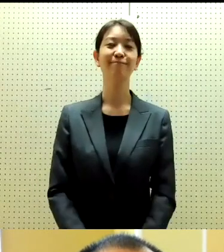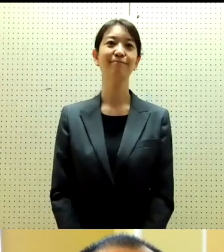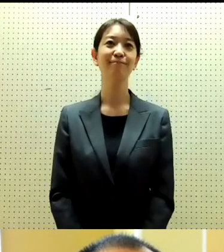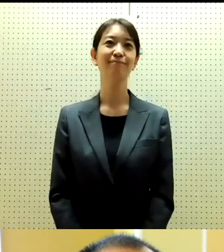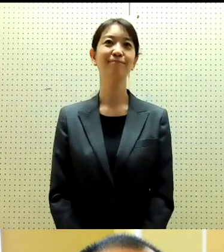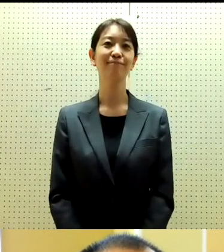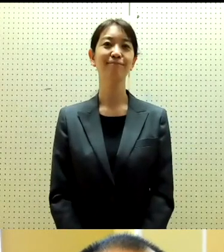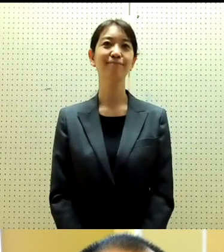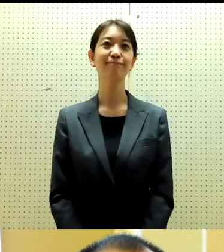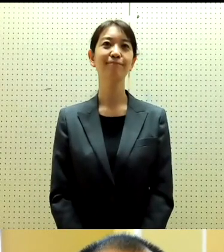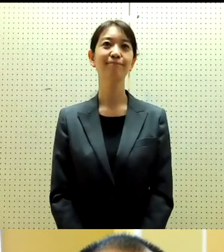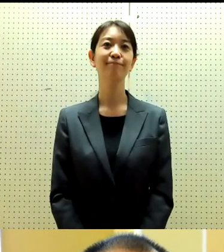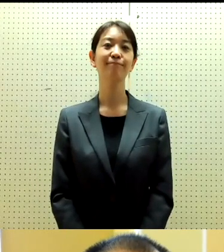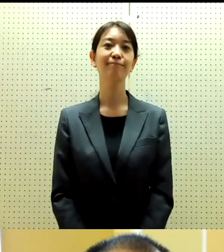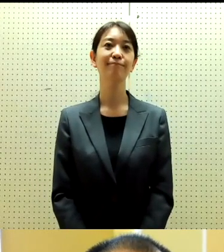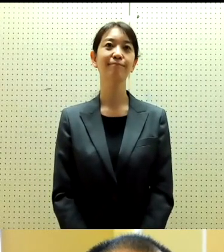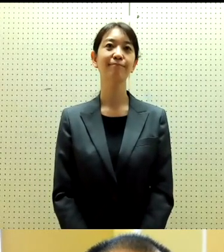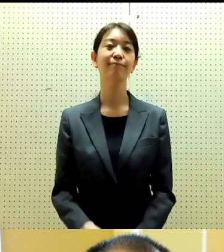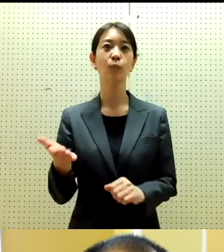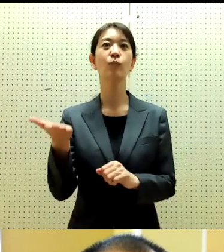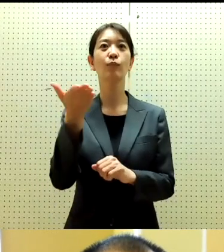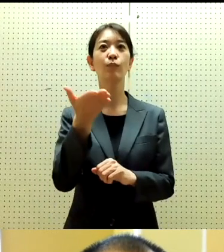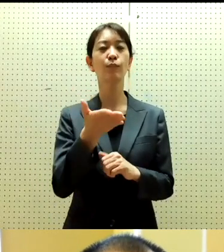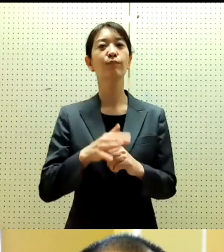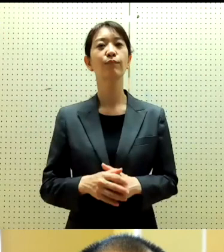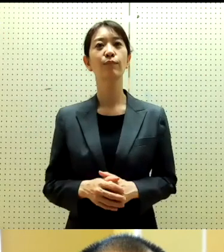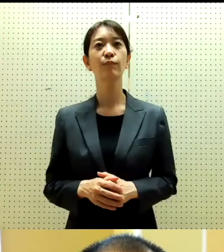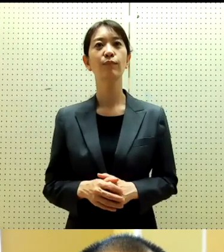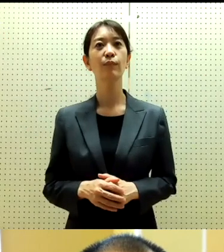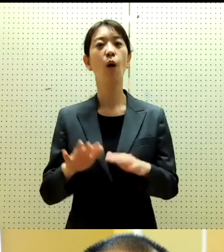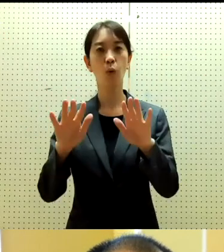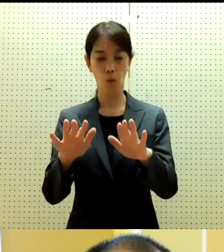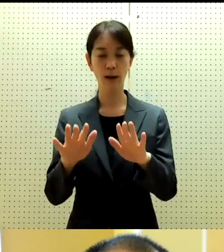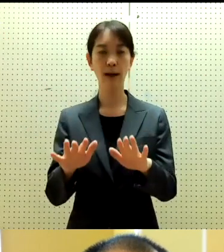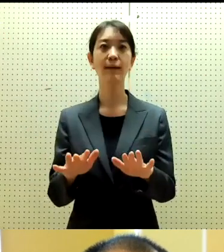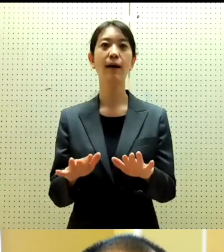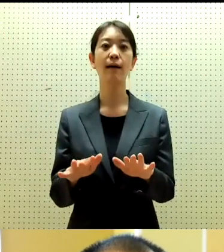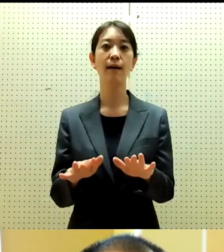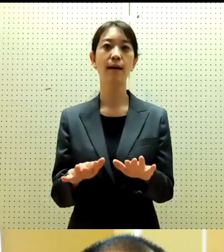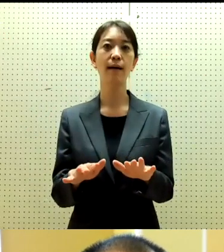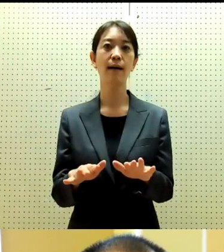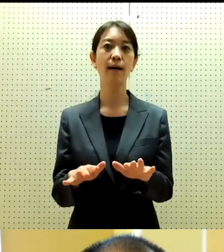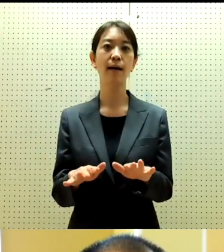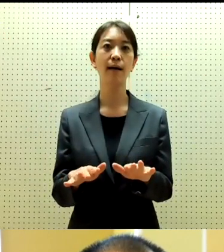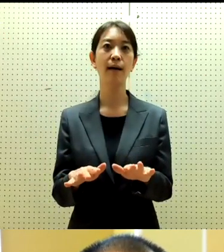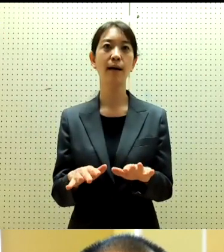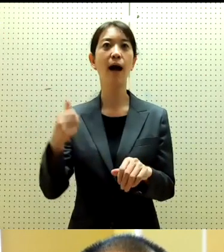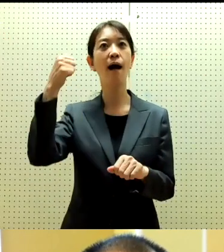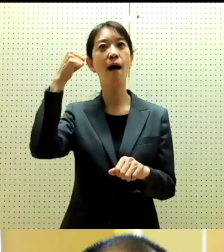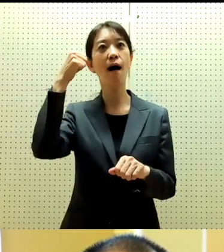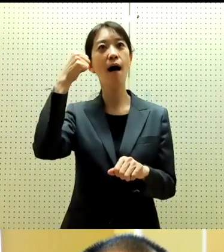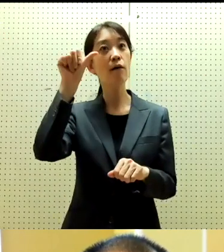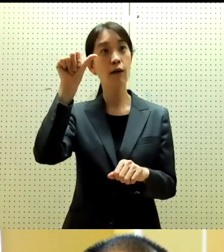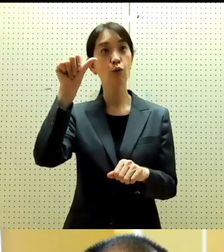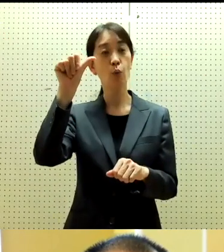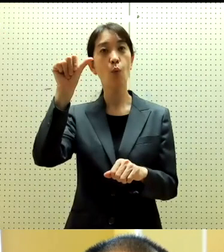うございます。でそれでですね、まあ特に今回ですね アンケートの話がちらっと、ね、出てき